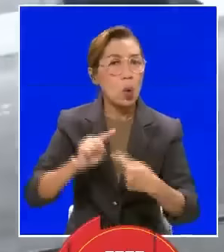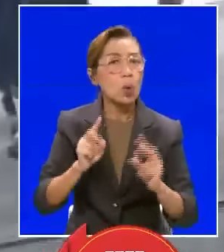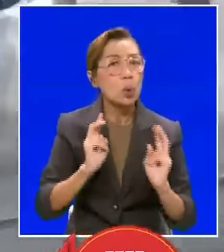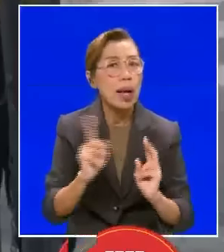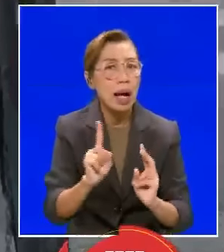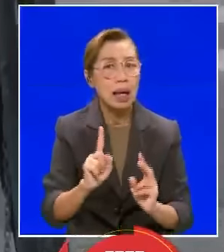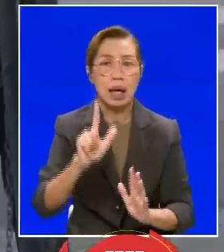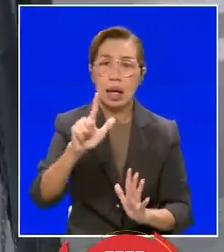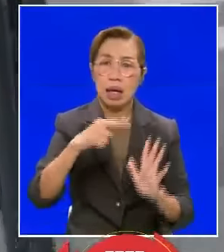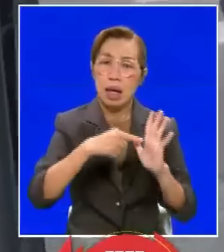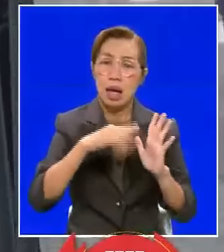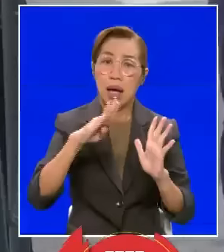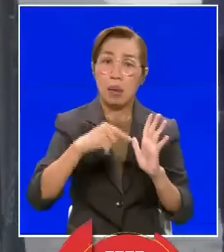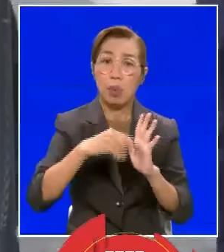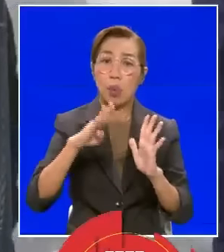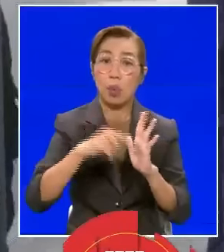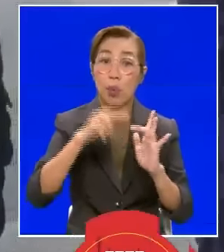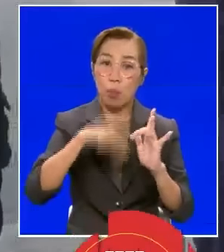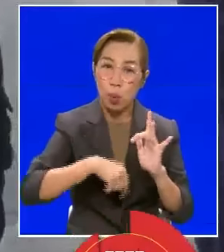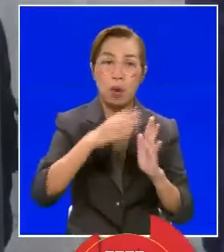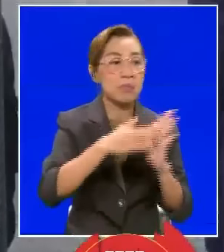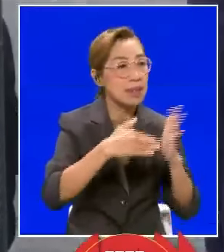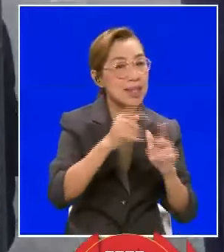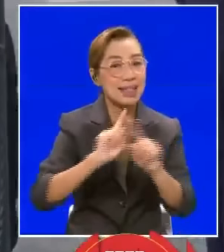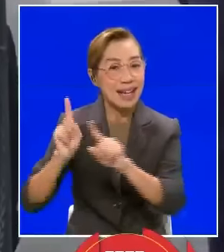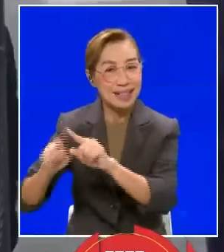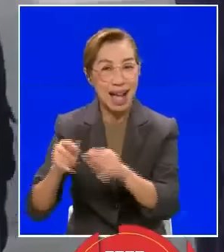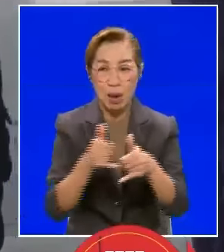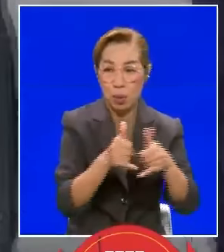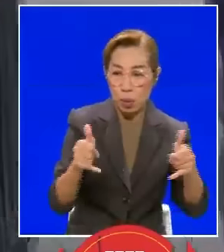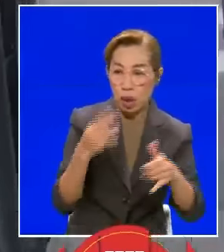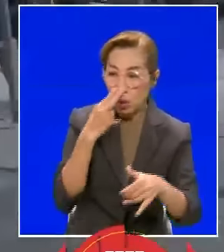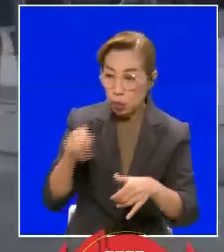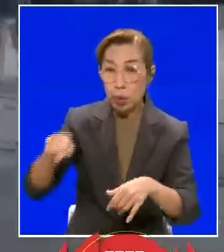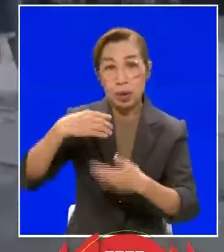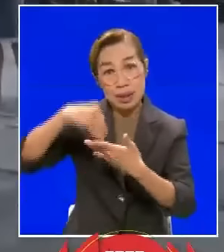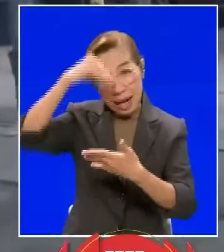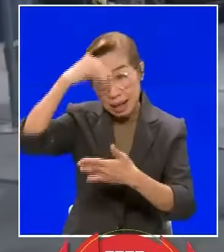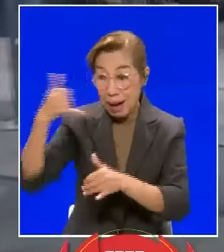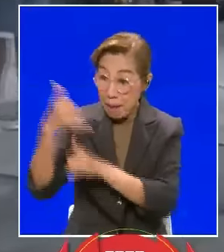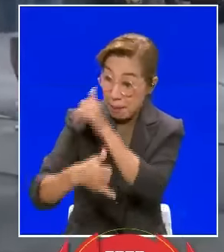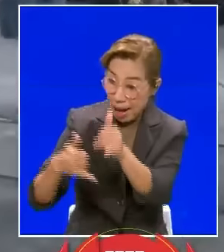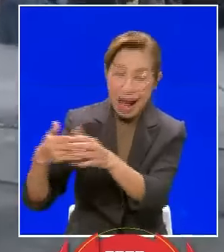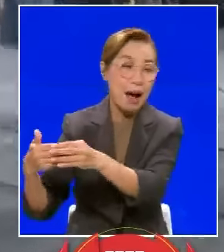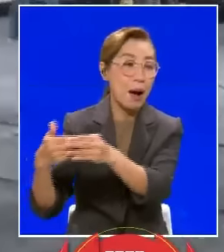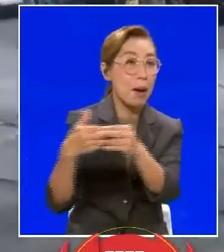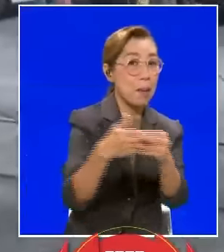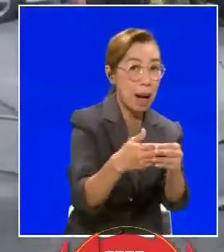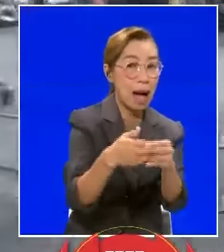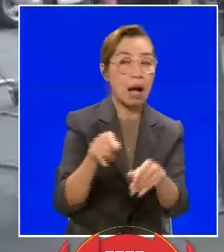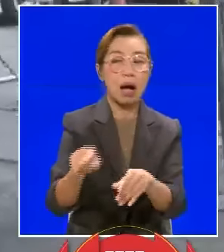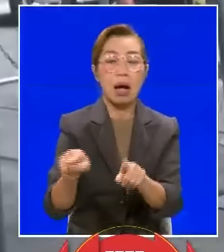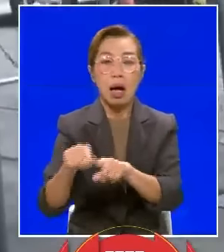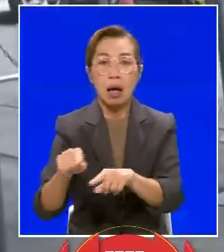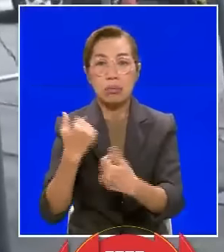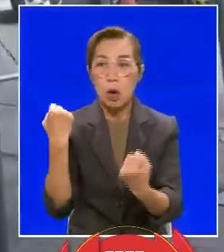ายสีสันเลยเนี่ยนะยืนรอหน้าประตูฮะดูความเป็นระเบียบเรียบร้อยจูงเด็กข้ามถนนป้องกันอุบัติเหตุผอ.ส